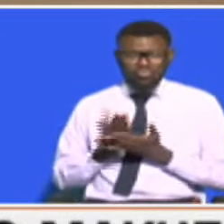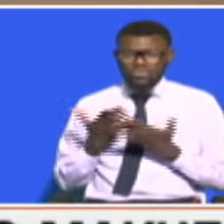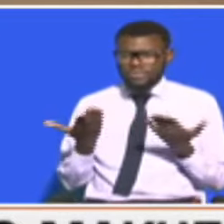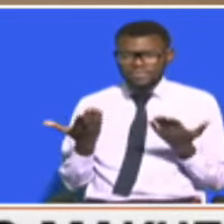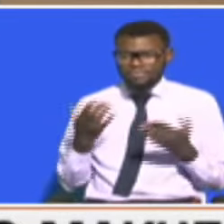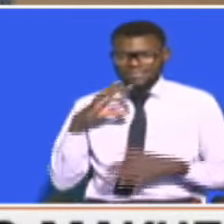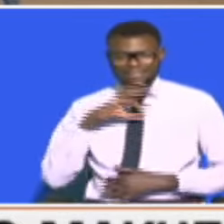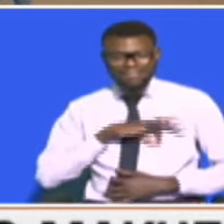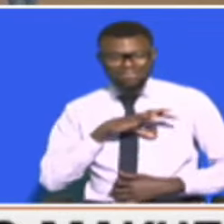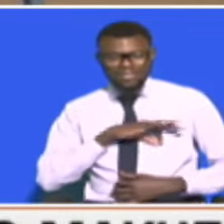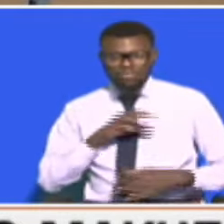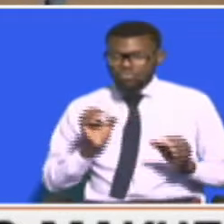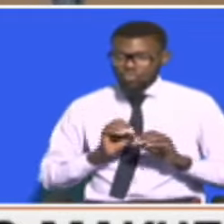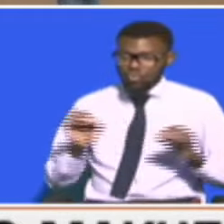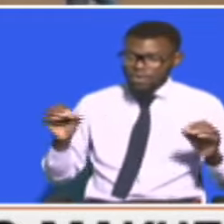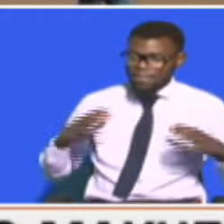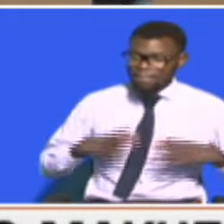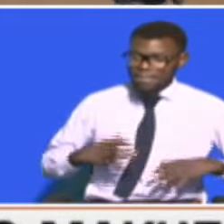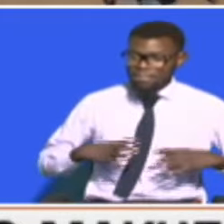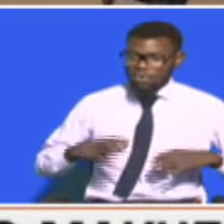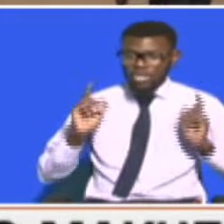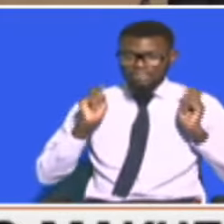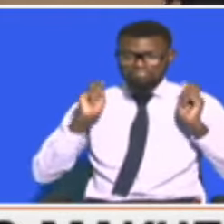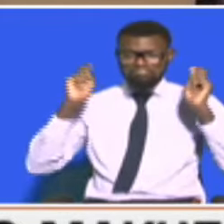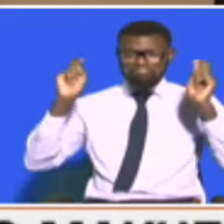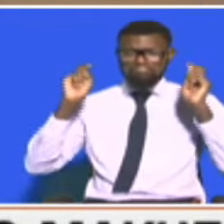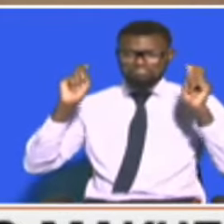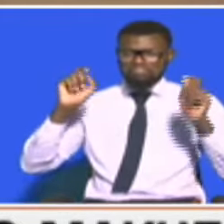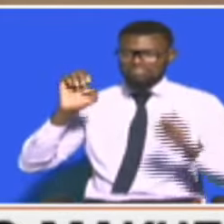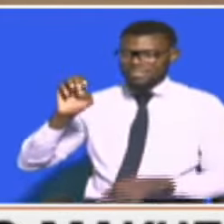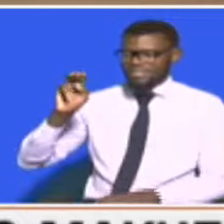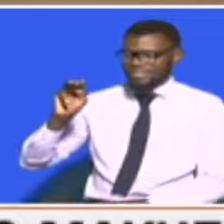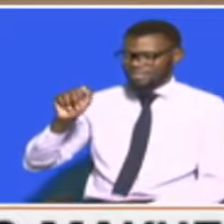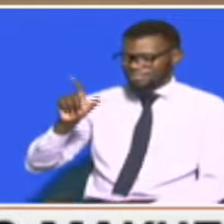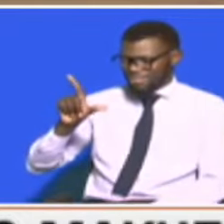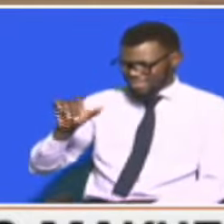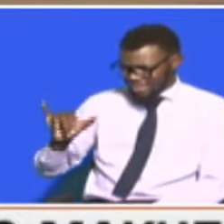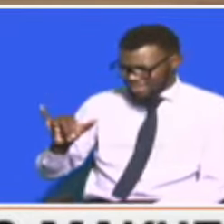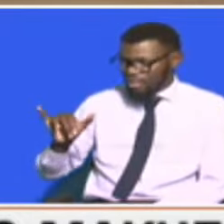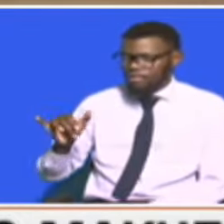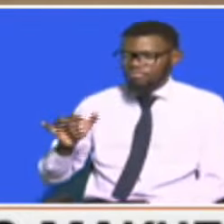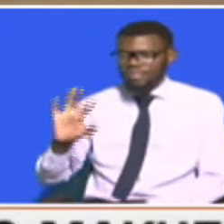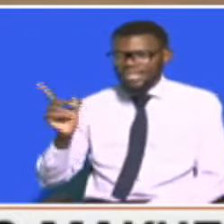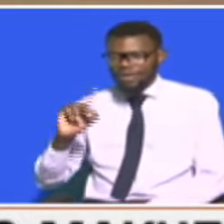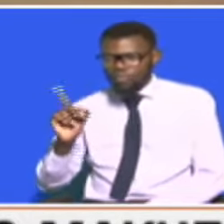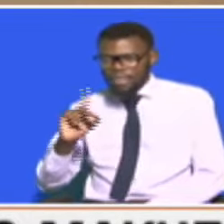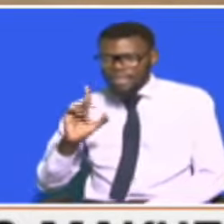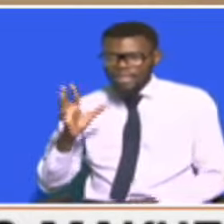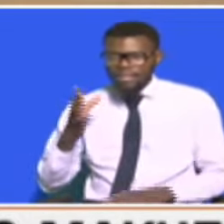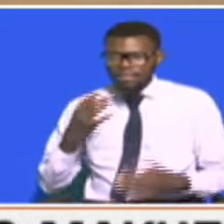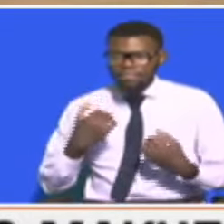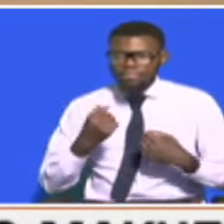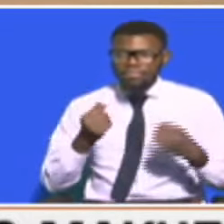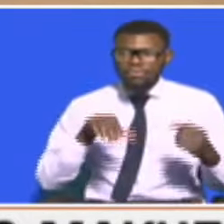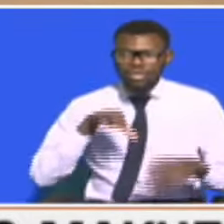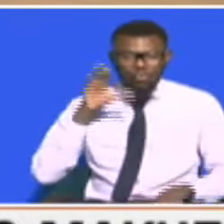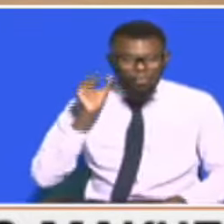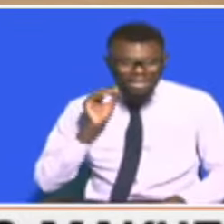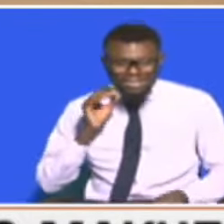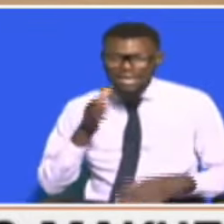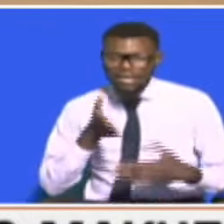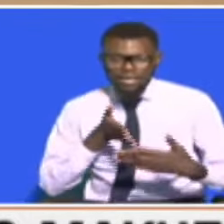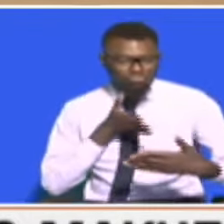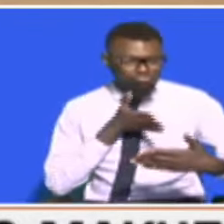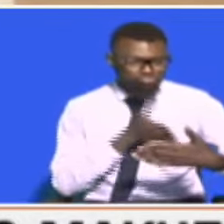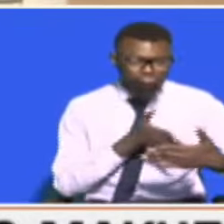Mara kwa mara waandamanaji kutoka mji wa Emali wamekuwa wakifunga barabara hii ya kutoka Nairobi kuelekea Mombasa, huku baadhi yao